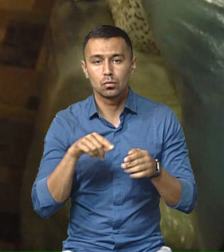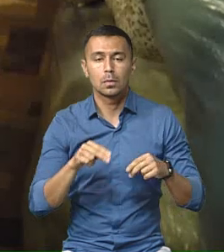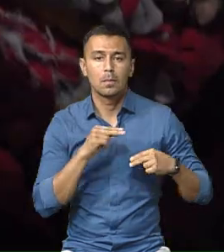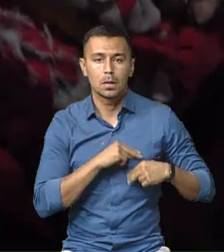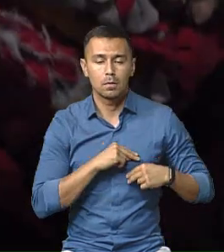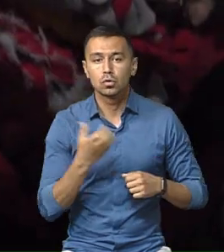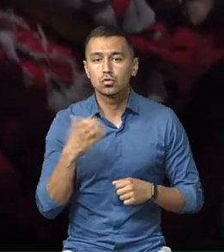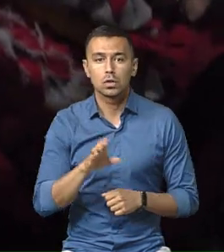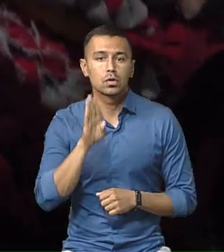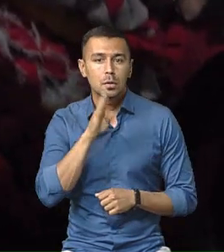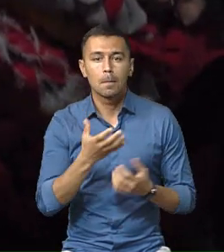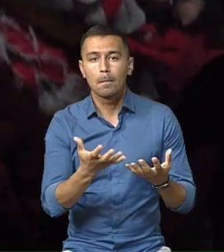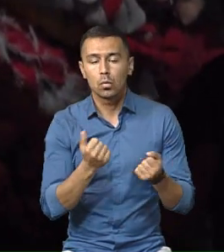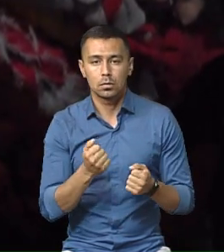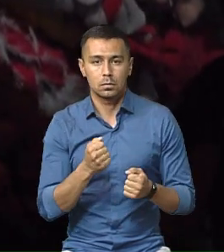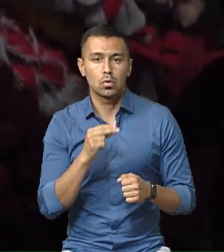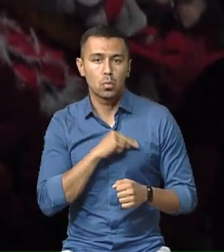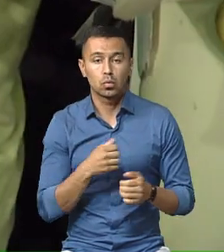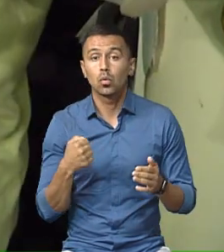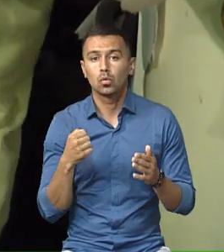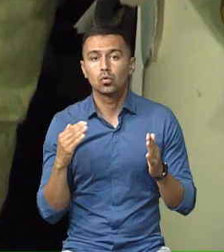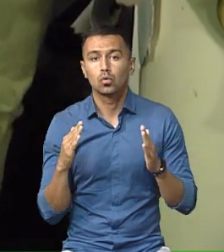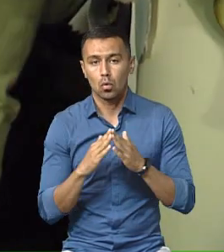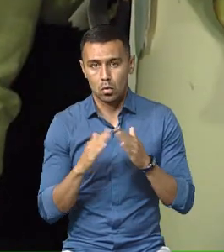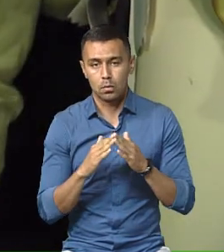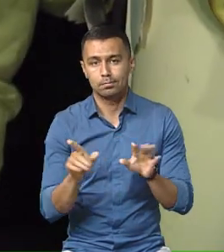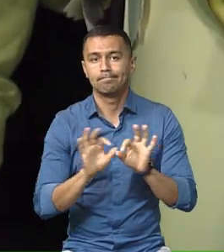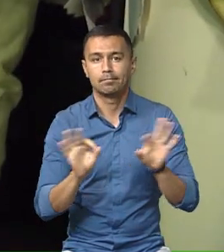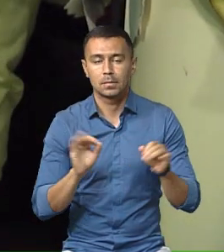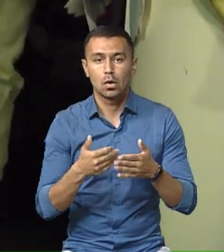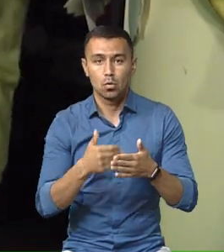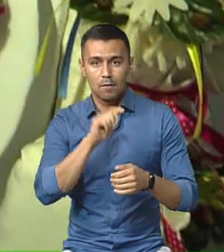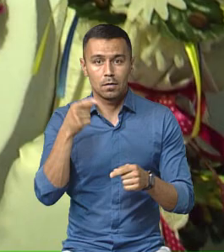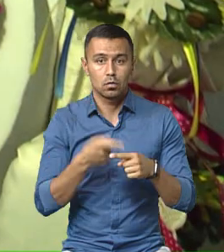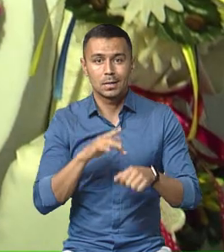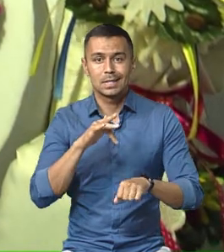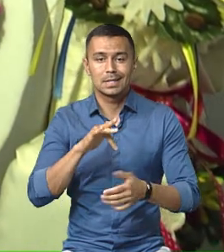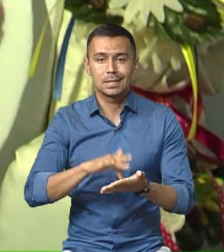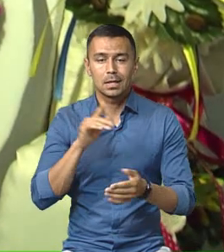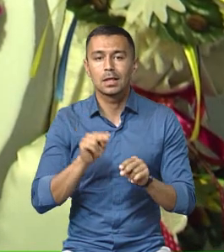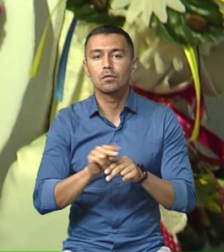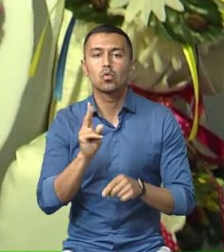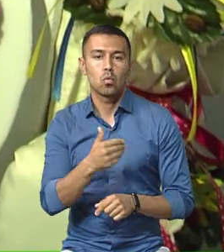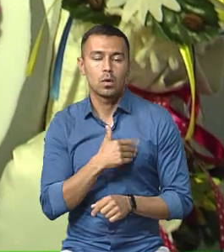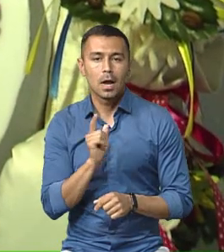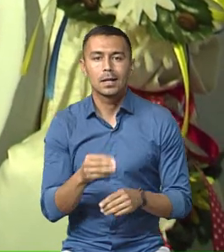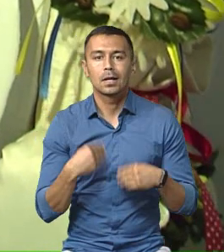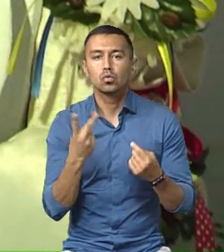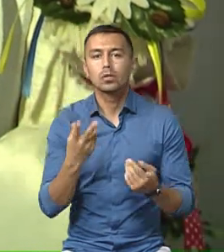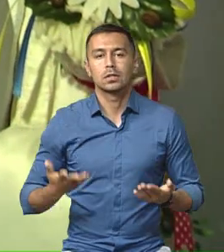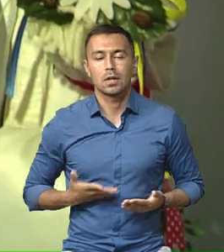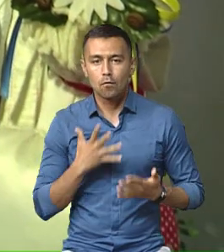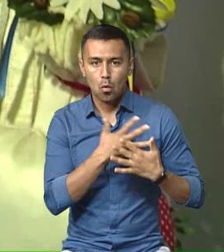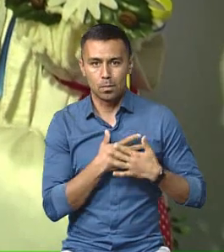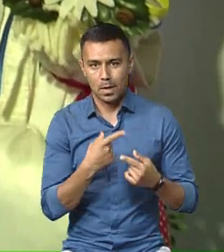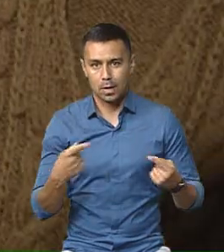працювала й сотня жінок. Беруть волонтерки роботи й додому. Тетяна розповідає, до війни в цьому центрі навчала бажаючих, як вдихнути друге життя в улюблені